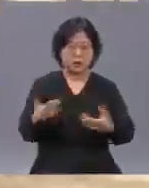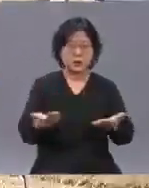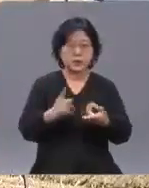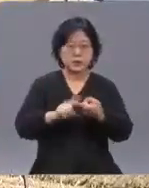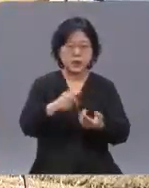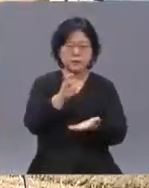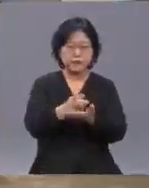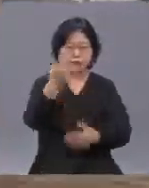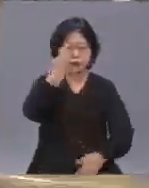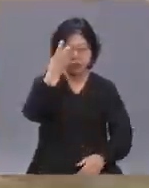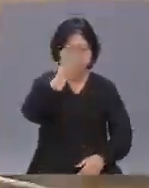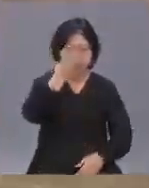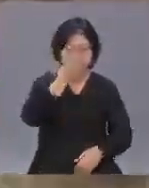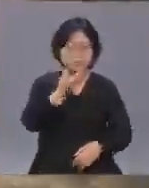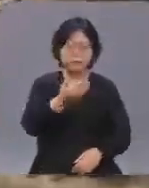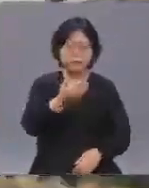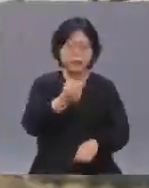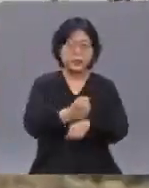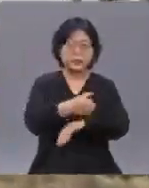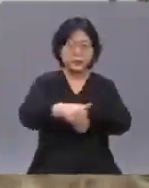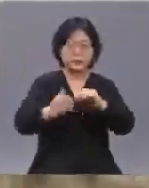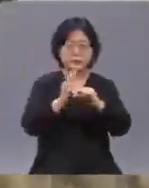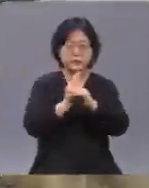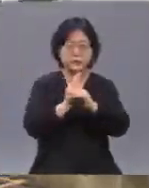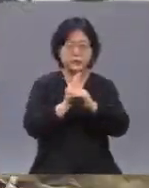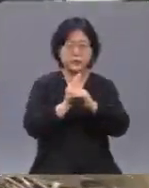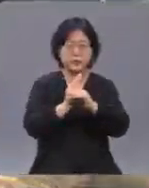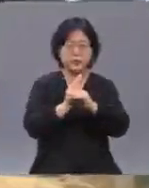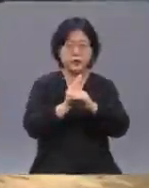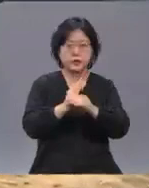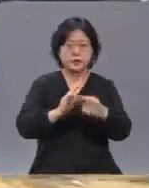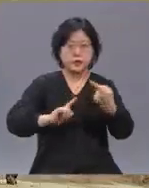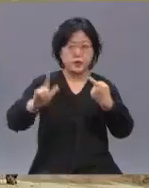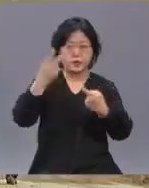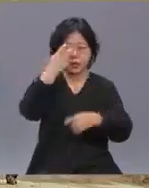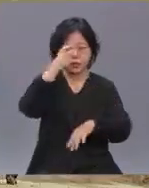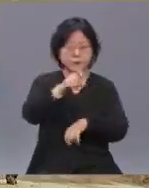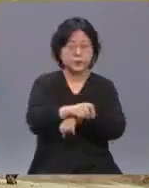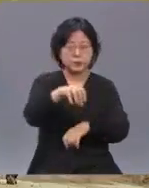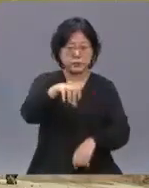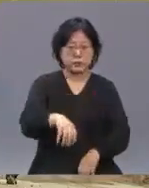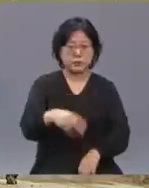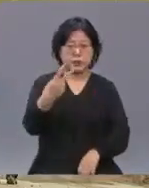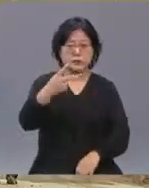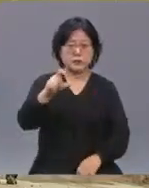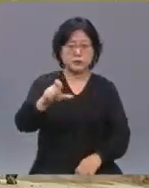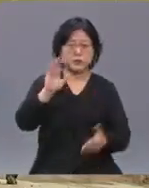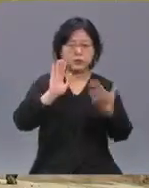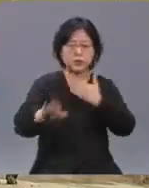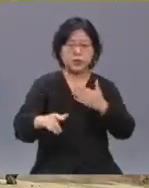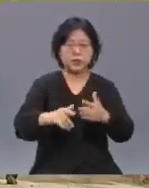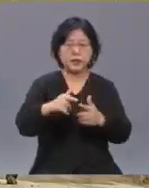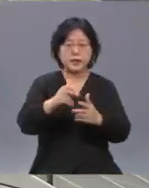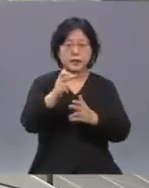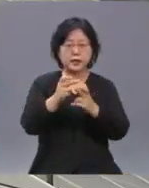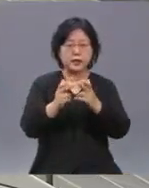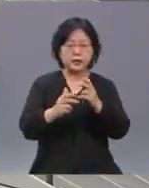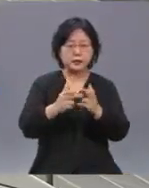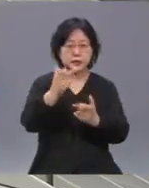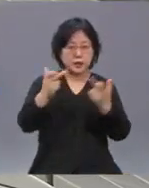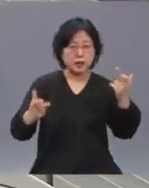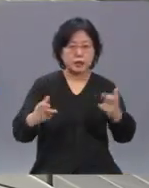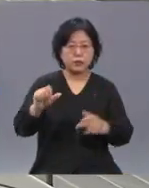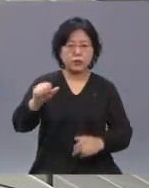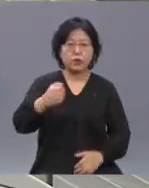대한 법리 검토를 거치도록 할 계획입니다 지난 1일 감소원은 해남군이 2015년 이후 산지에 설치한